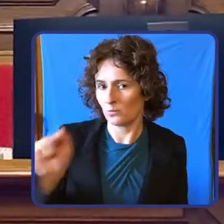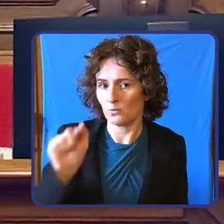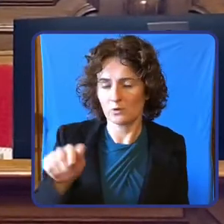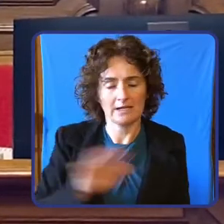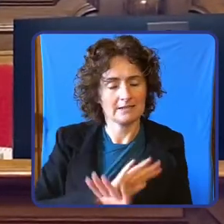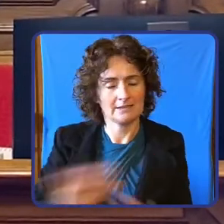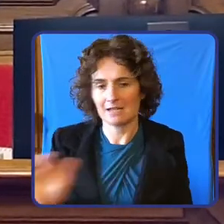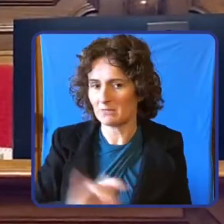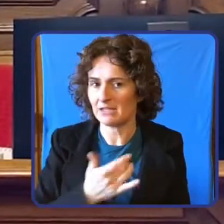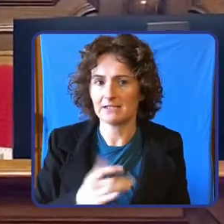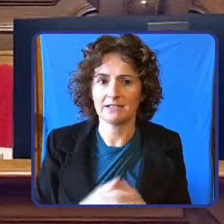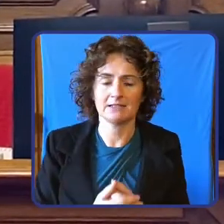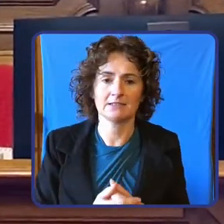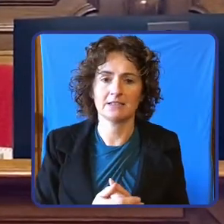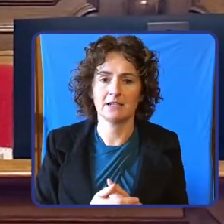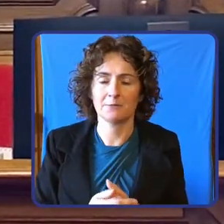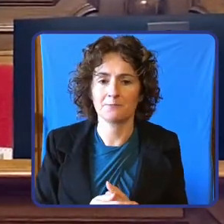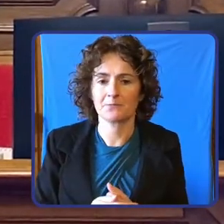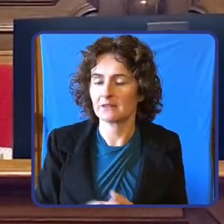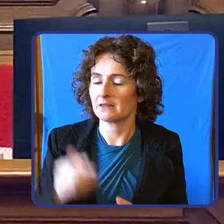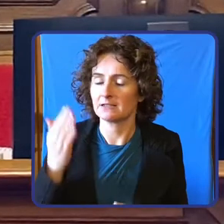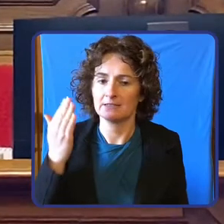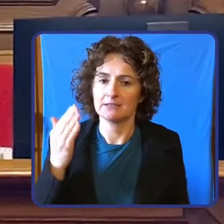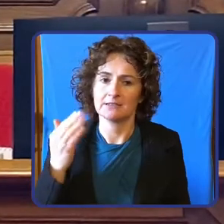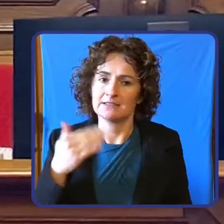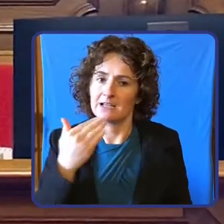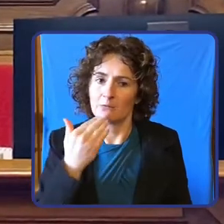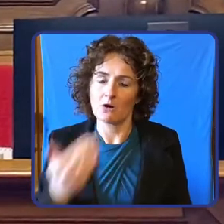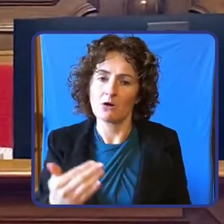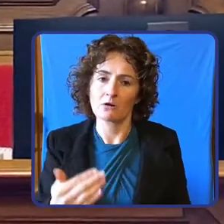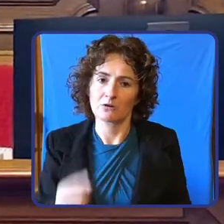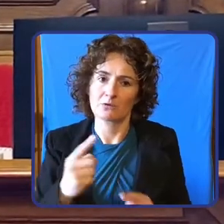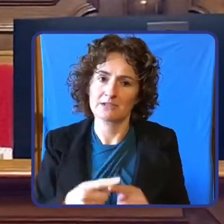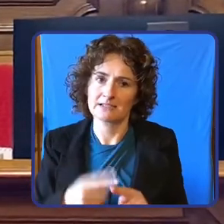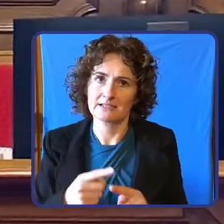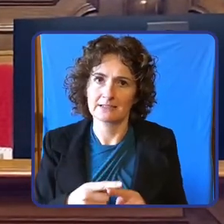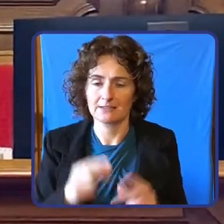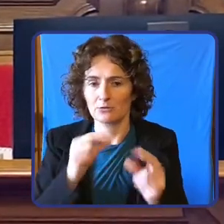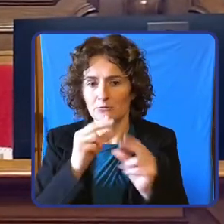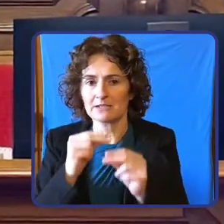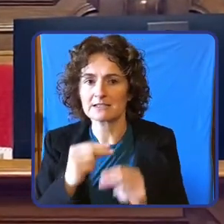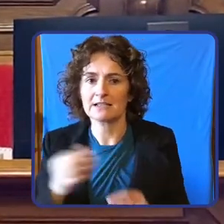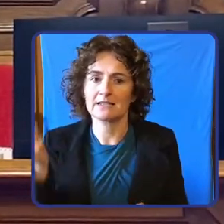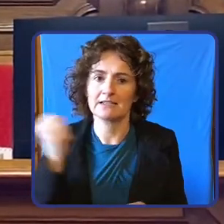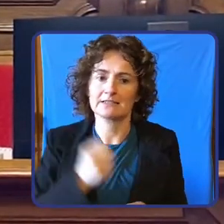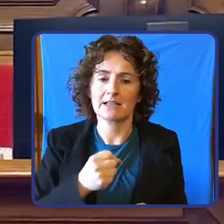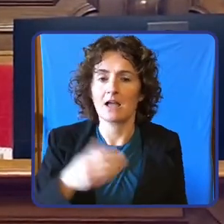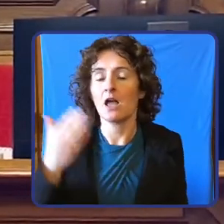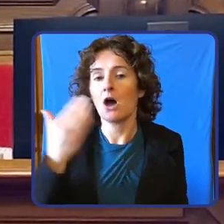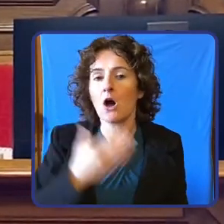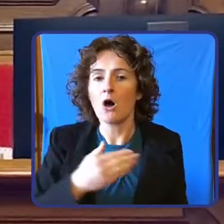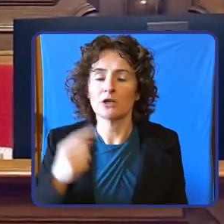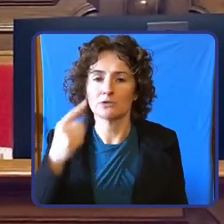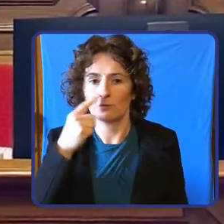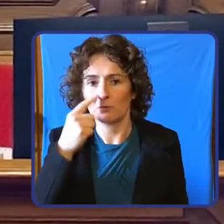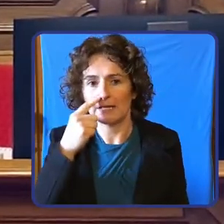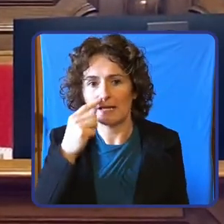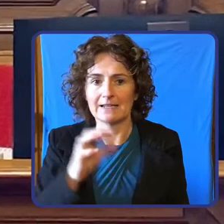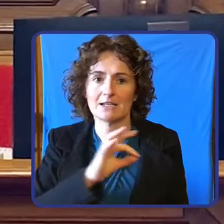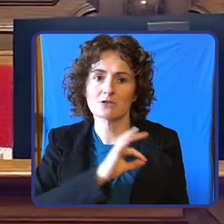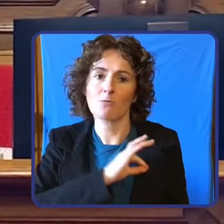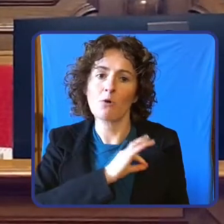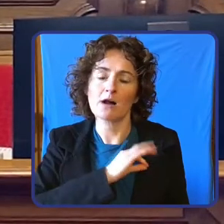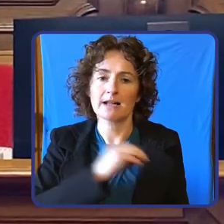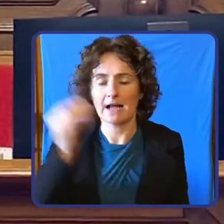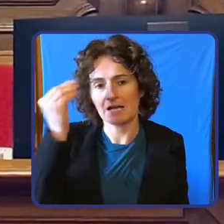mert sokszor elmondtuk már, vagy nem megyek részletekbe, de elmondom, hogy Hajdú Nánás alpolgármestere, polgármestere éppen most duplázta meg a